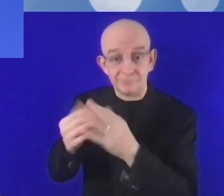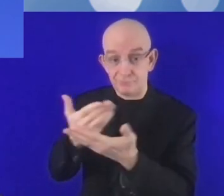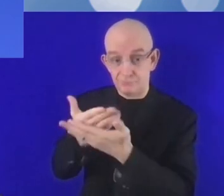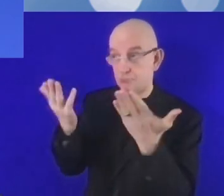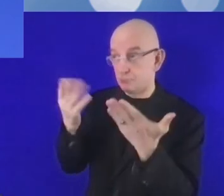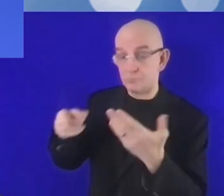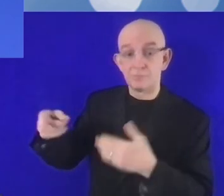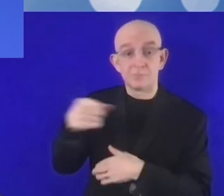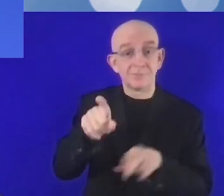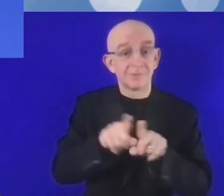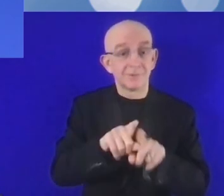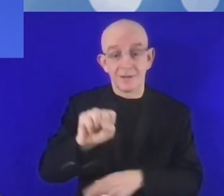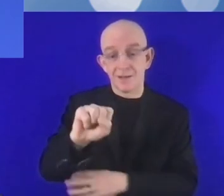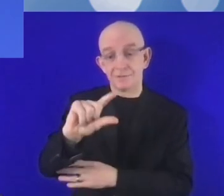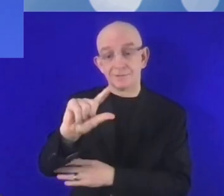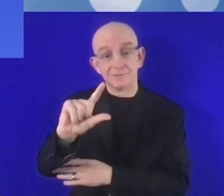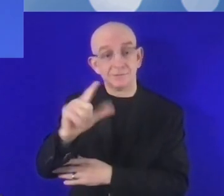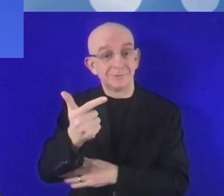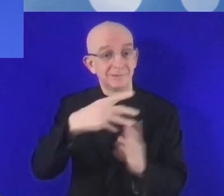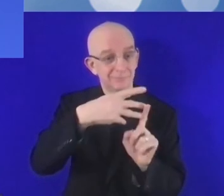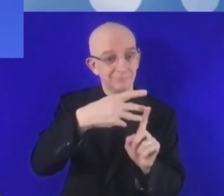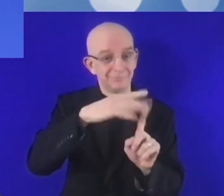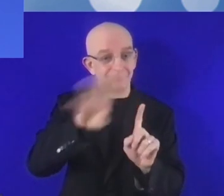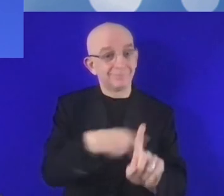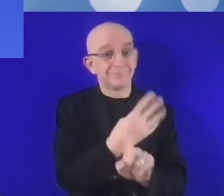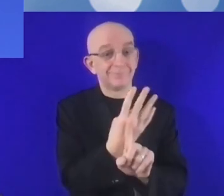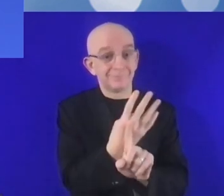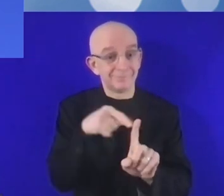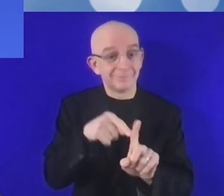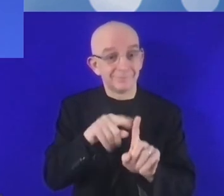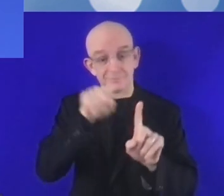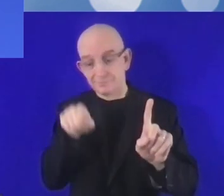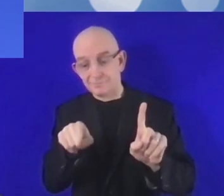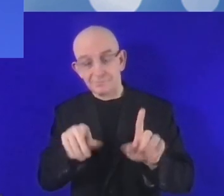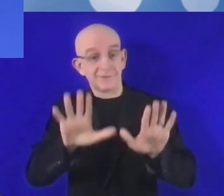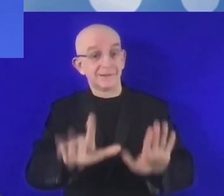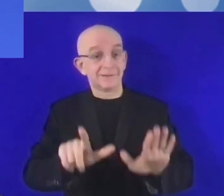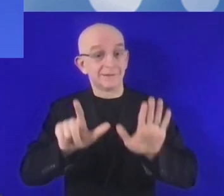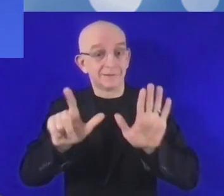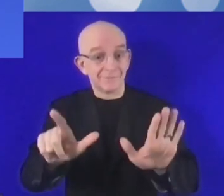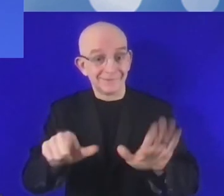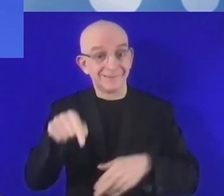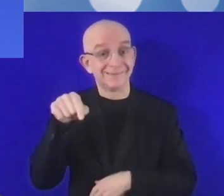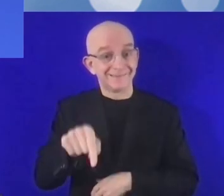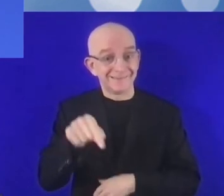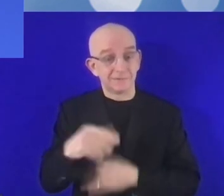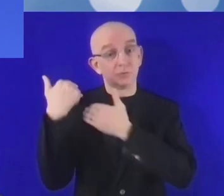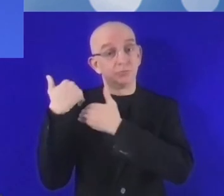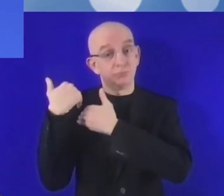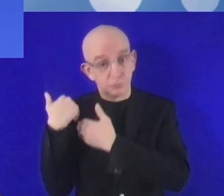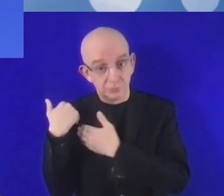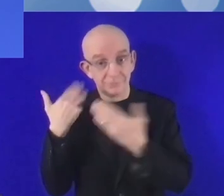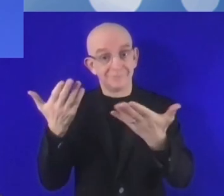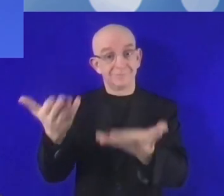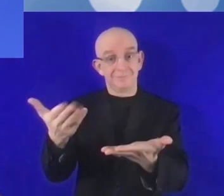个他的人权受到了损害。那我希望这个联合国会